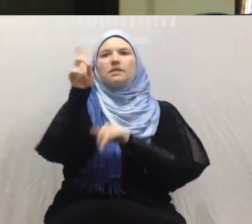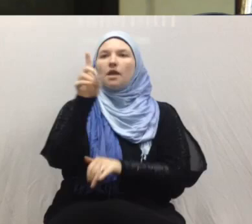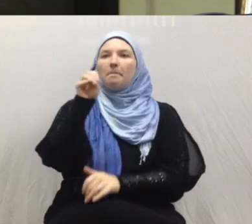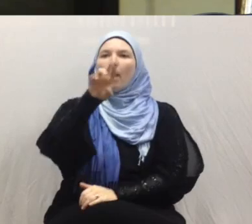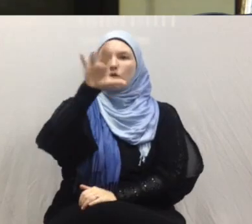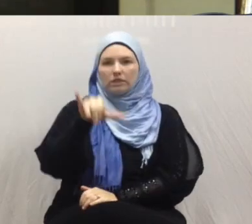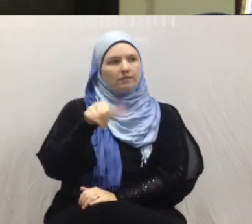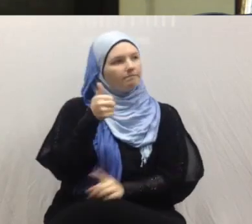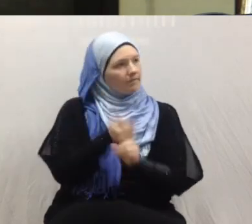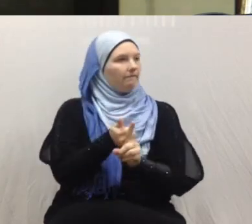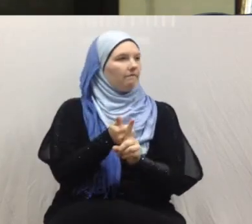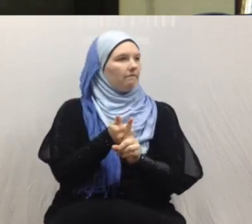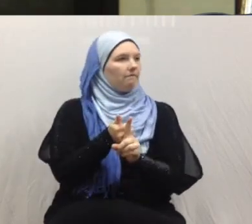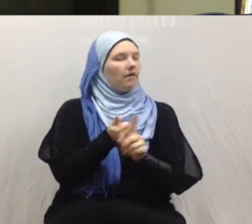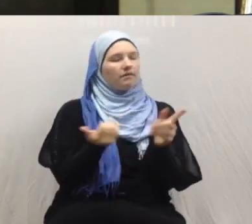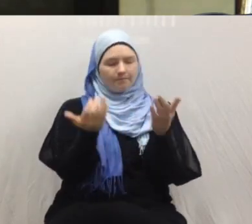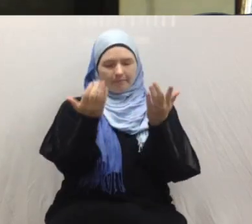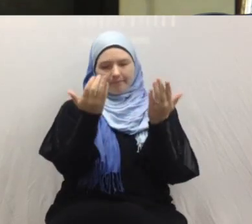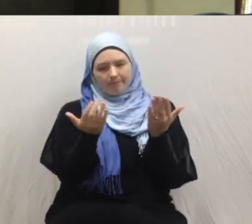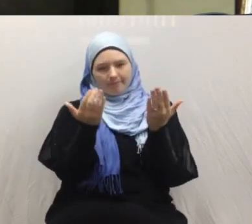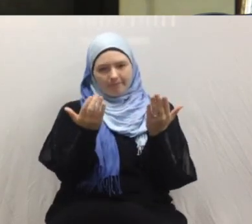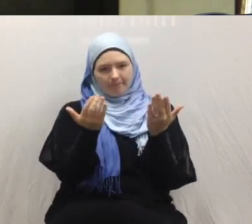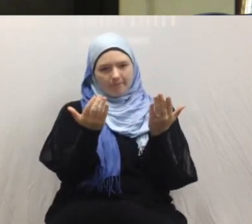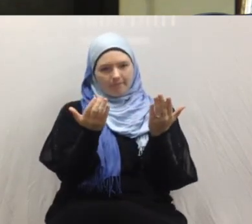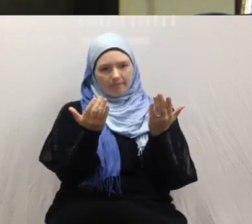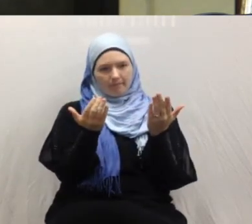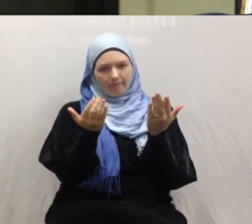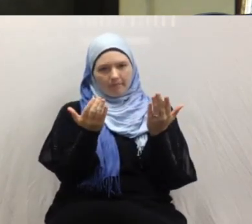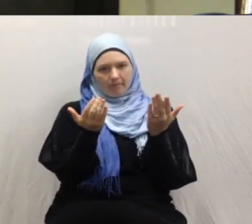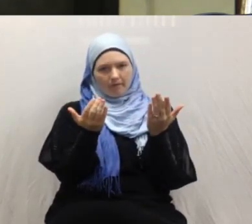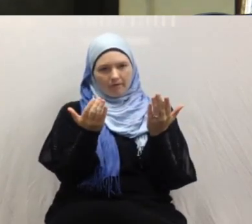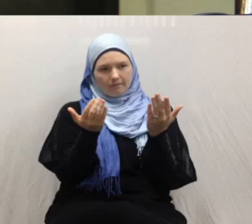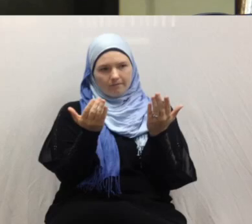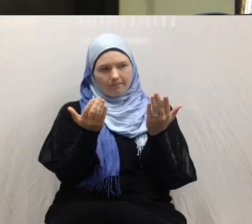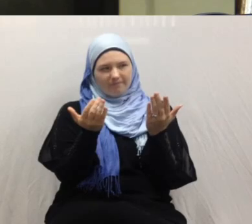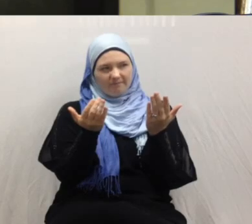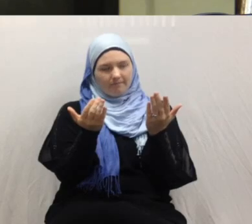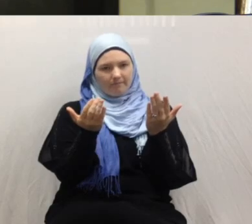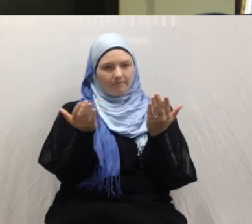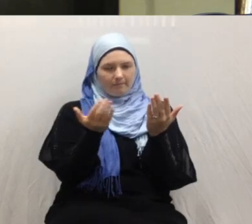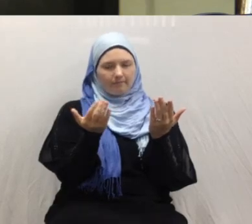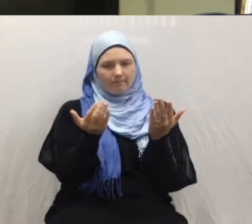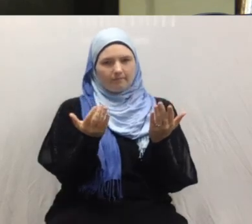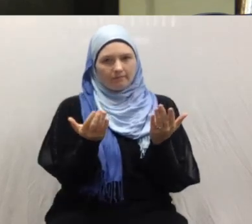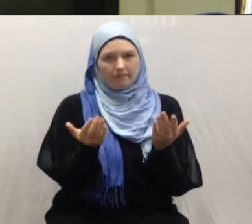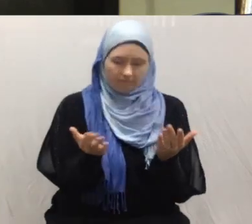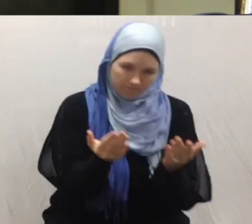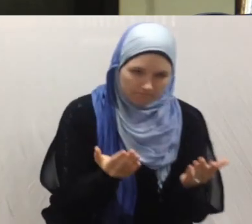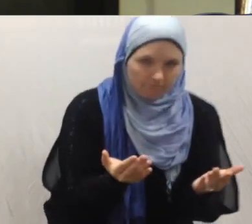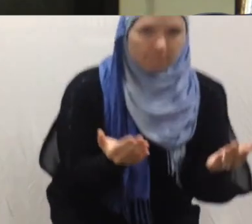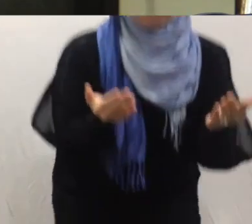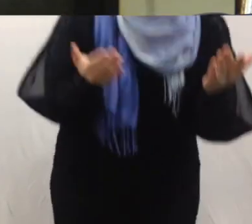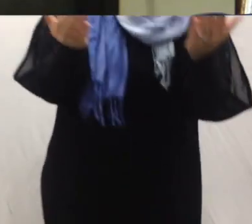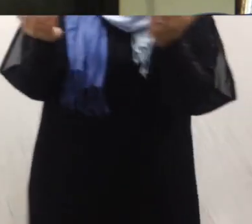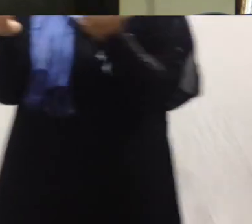اقسم لنا من خشيتك ما تحول به بيننا وبين معصيتك، ومن طاعتك ما تبلغنا به جنتك، ومن اليقين ما تهون